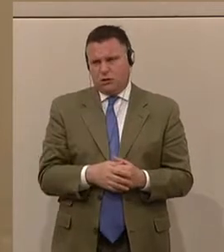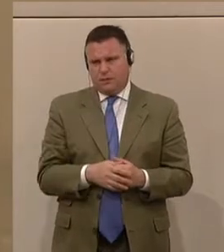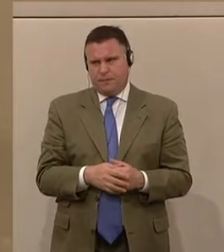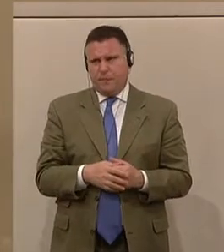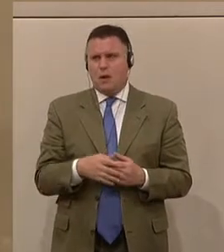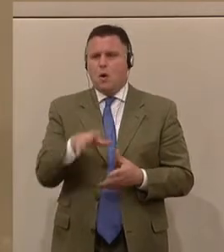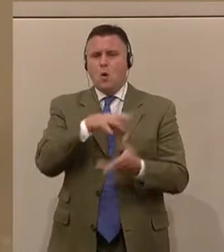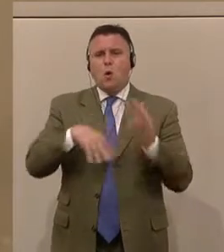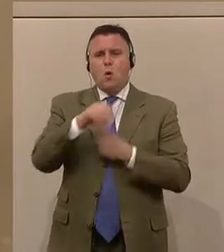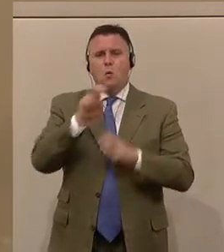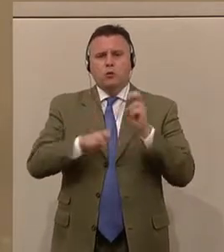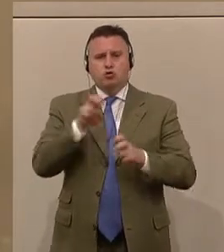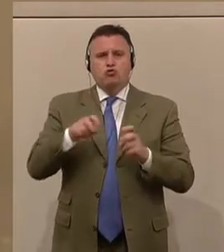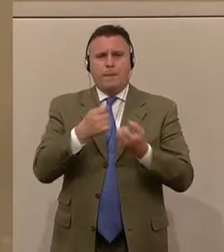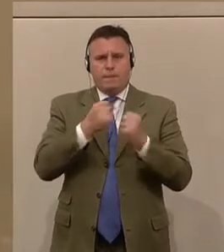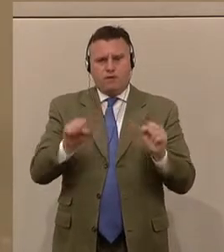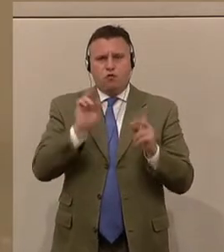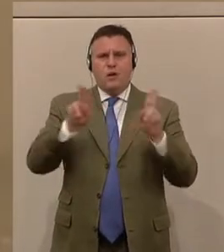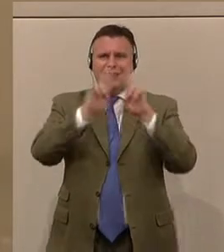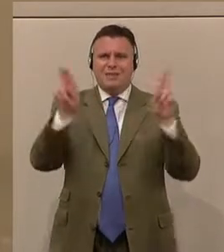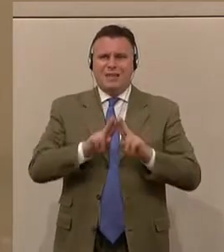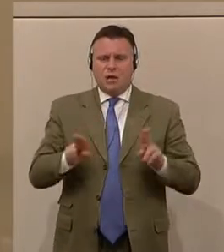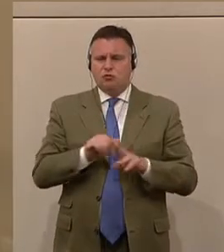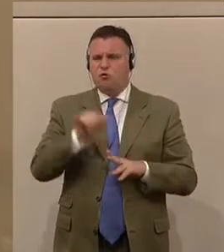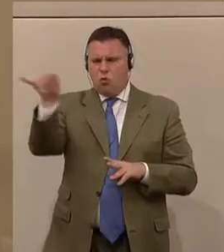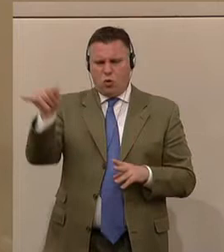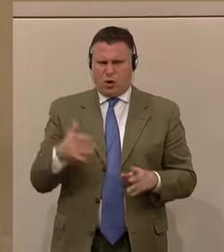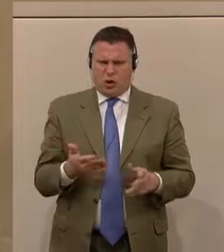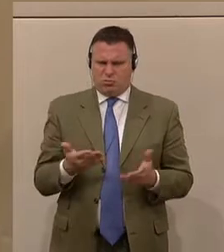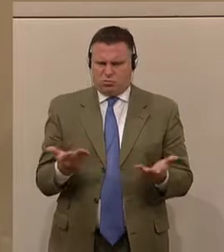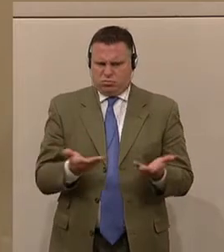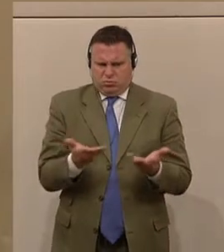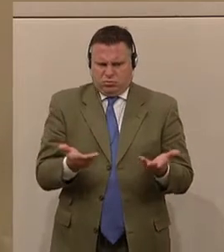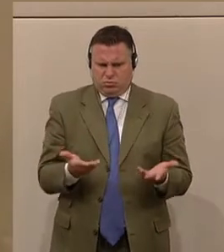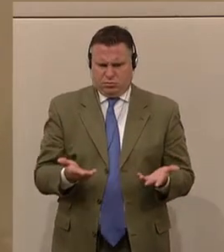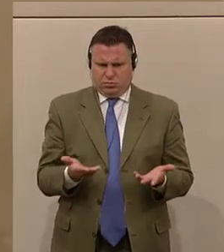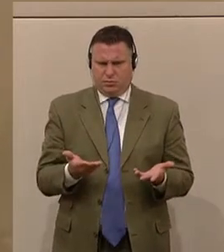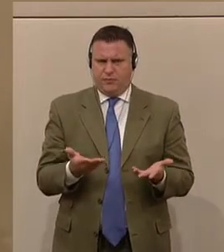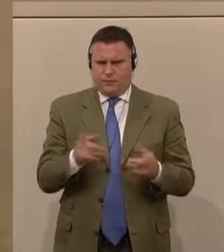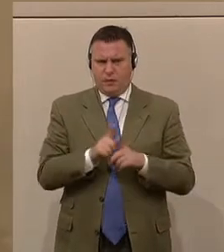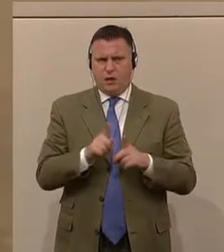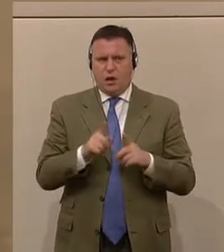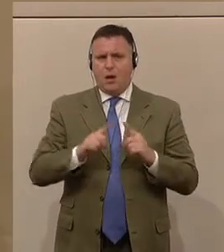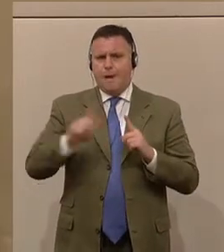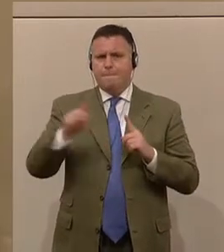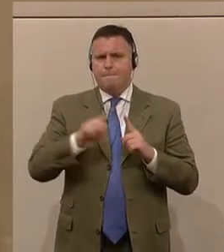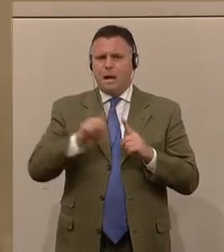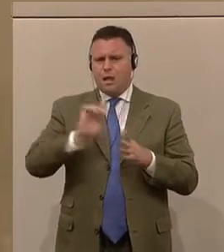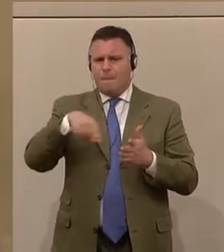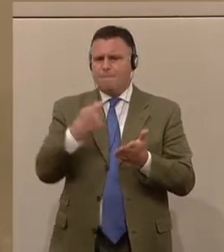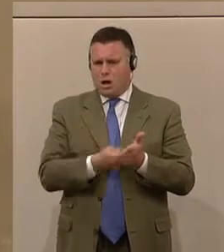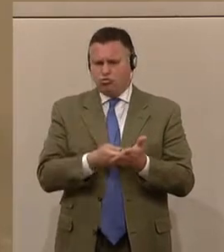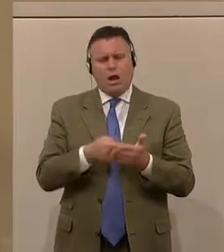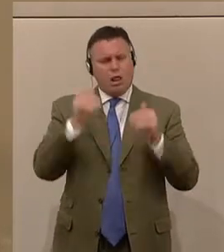Die Umsatzsteuerbefreiung für internationale Flüge, detto. Und die Frage des Pendlerpauschales braucht dringend